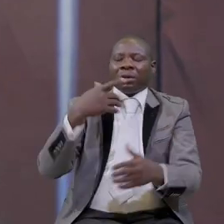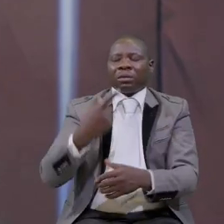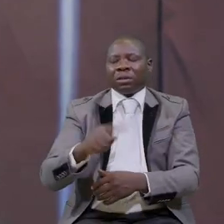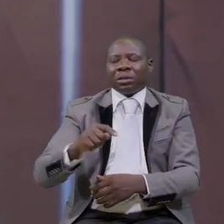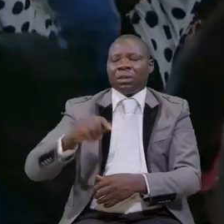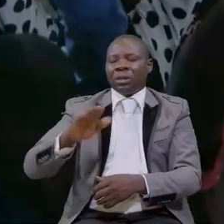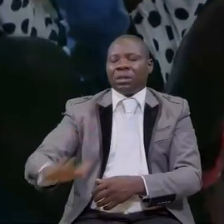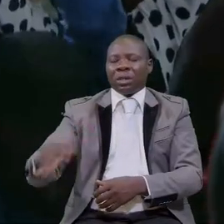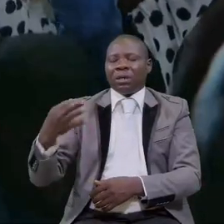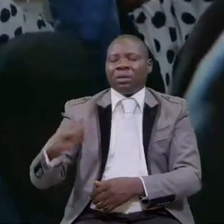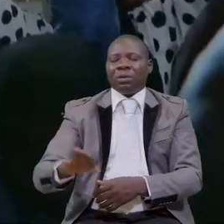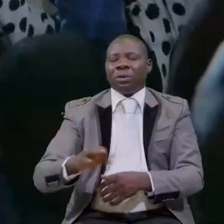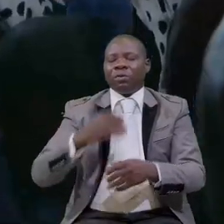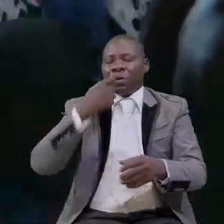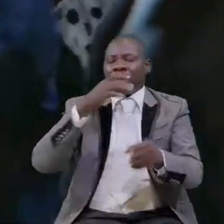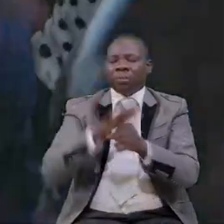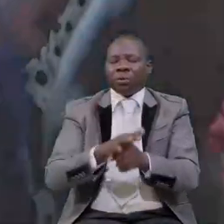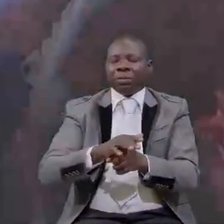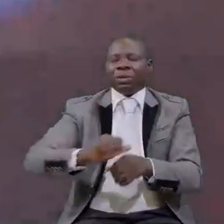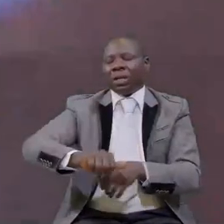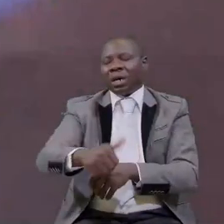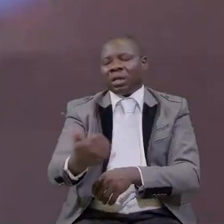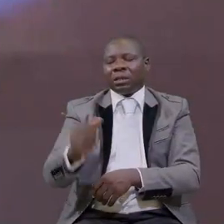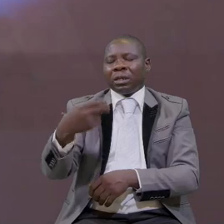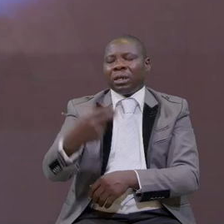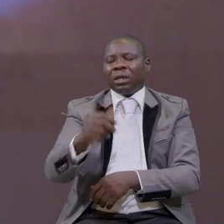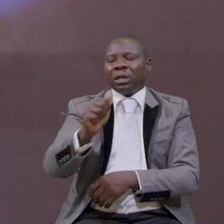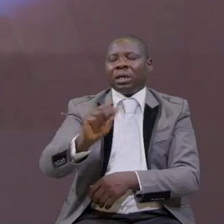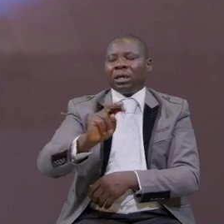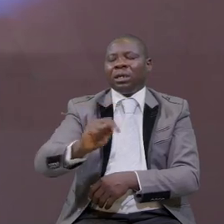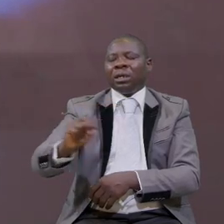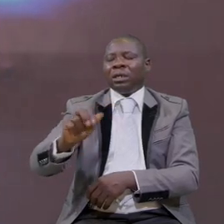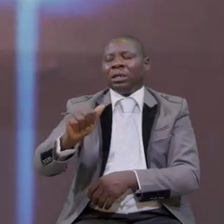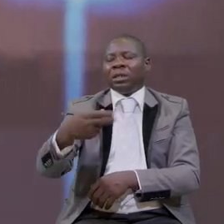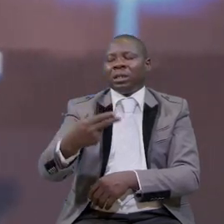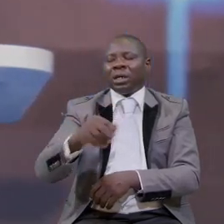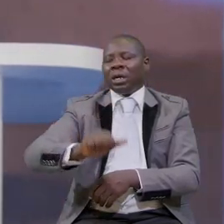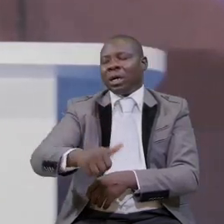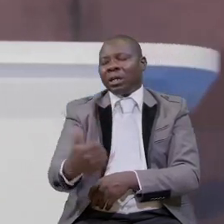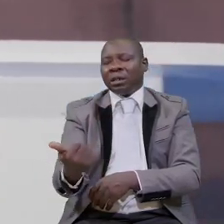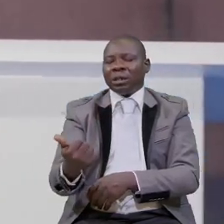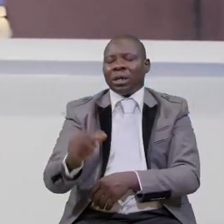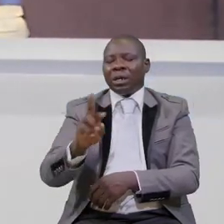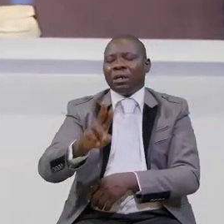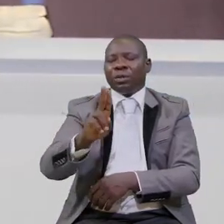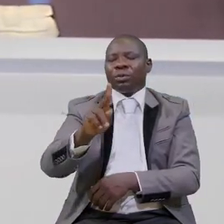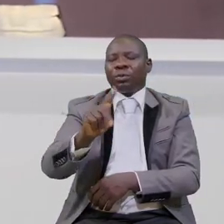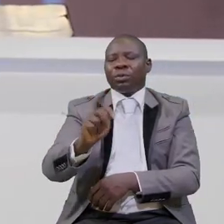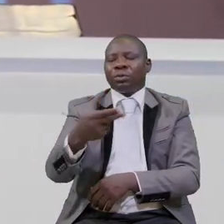Tu porteras l'enfant de promesse. Une autre Anne. Une autre